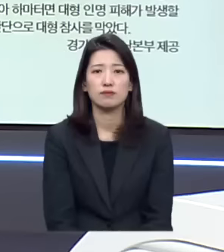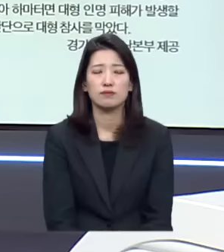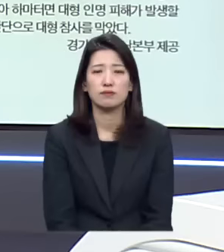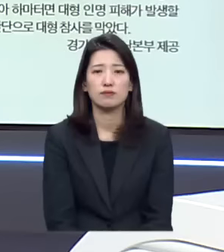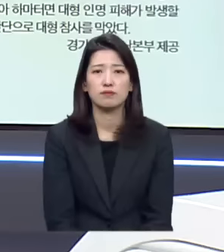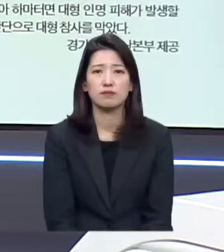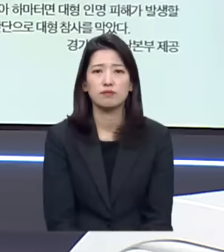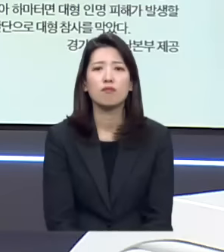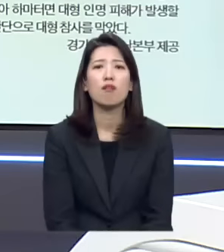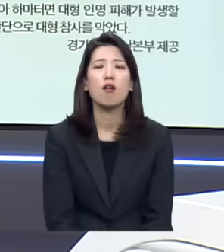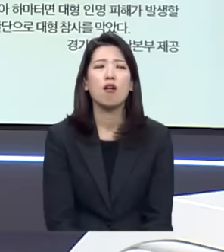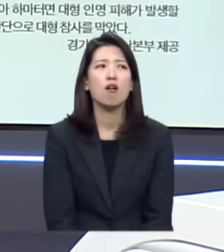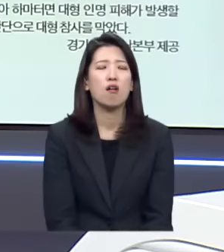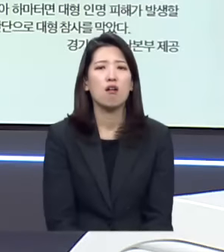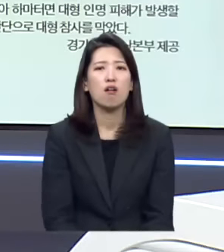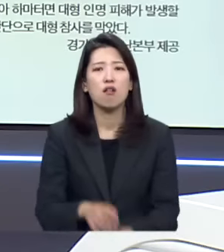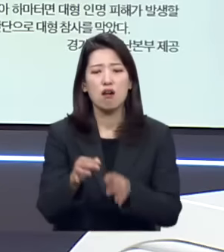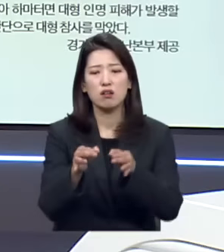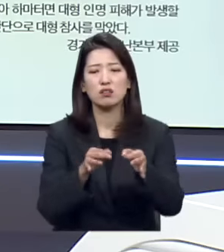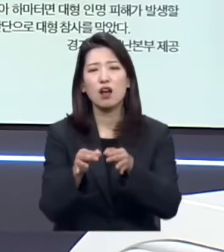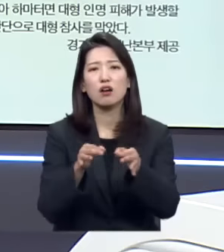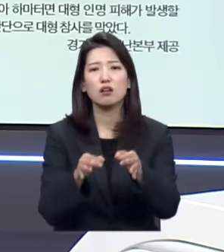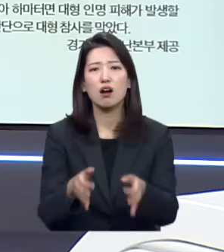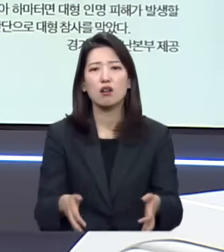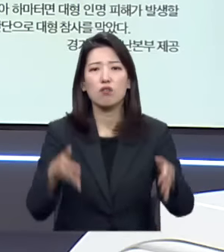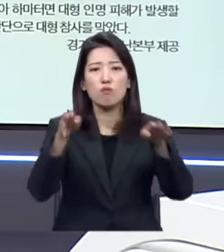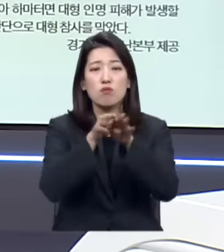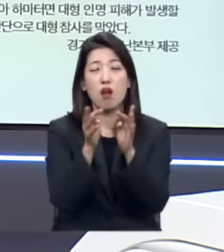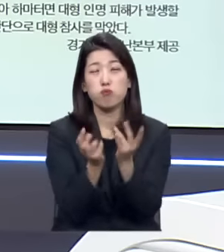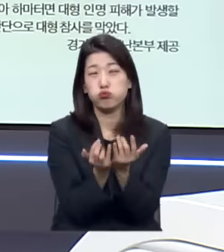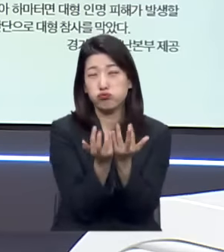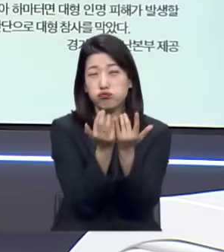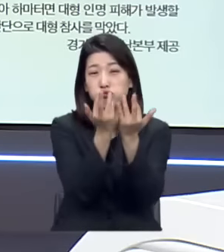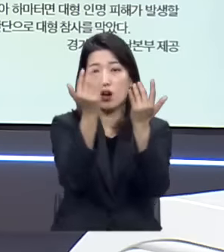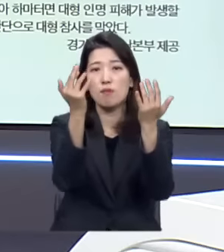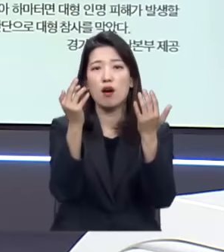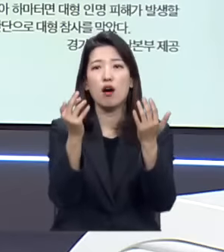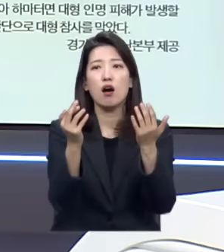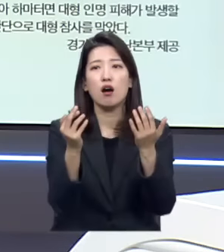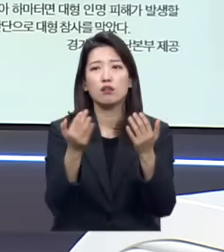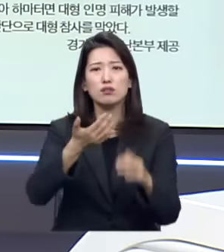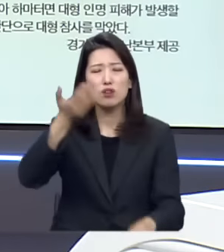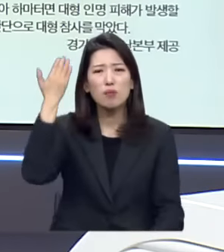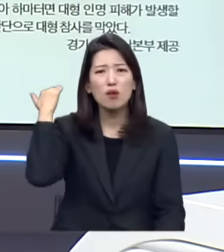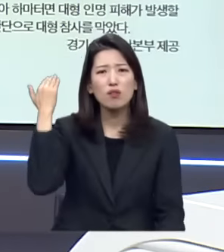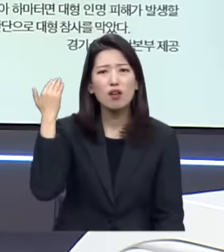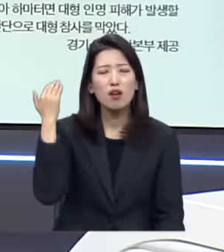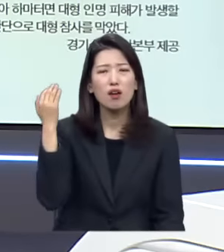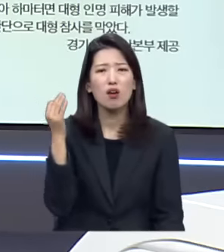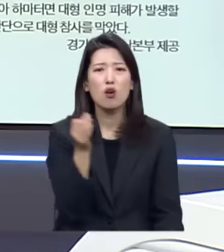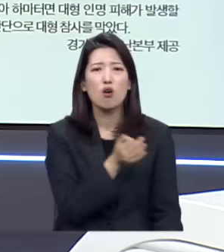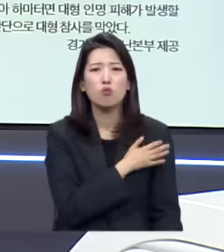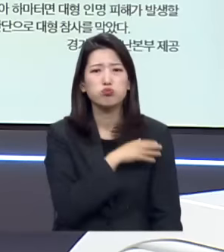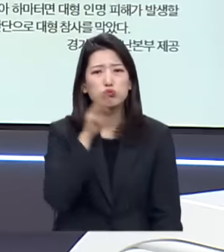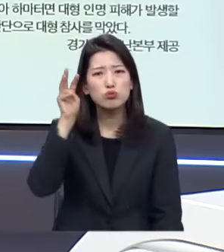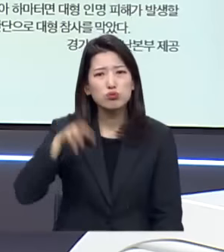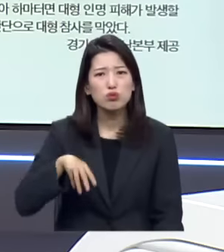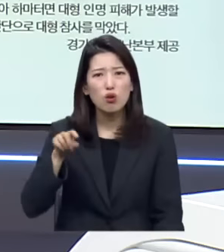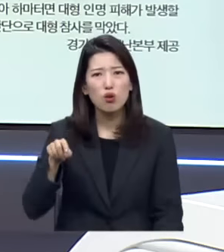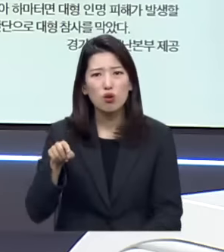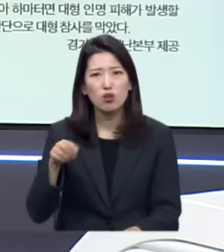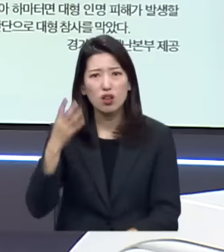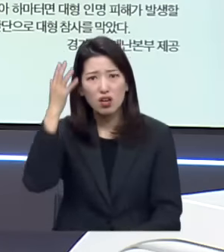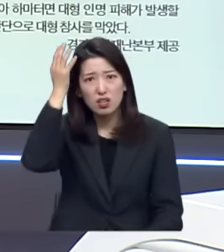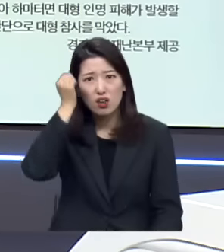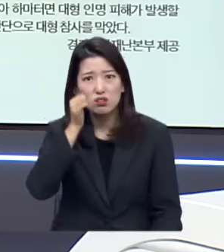네, 사실 이렇게 상가에 화재가 나면 아찔한 게 부천 호텔에서 화재가 났고 인명피해가 상당히